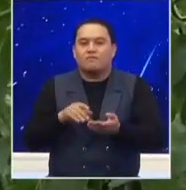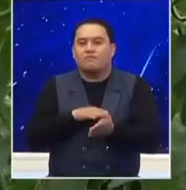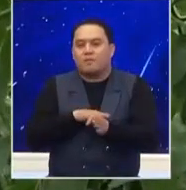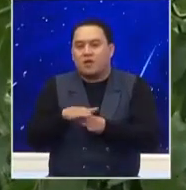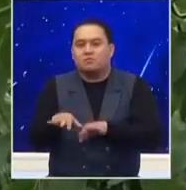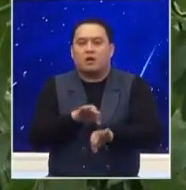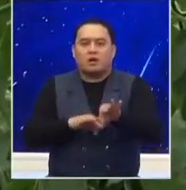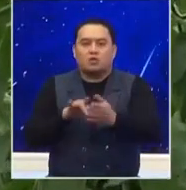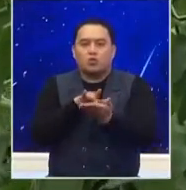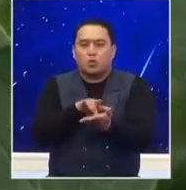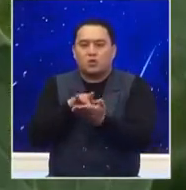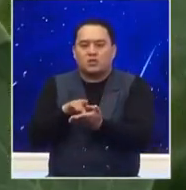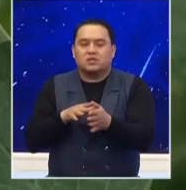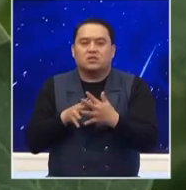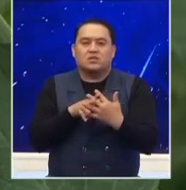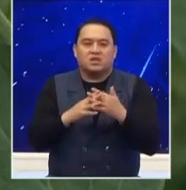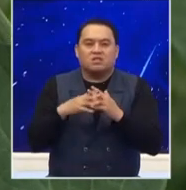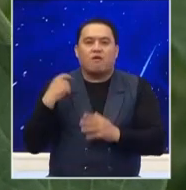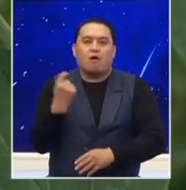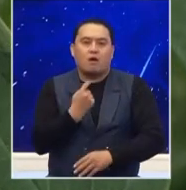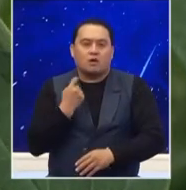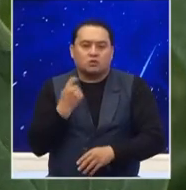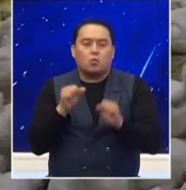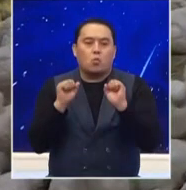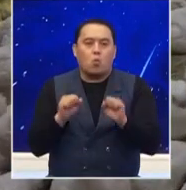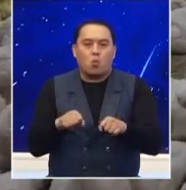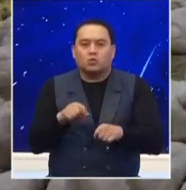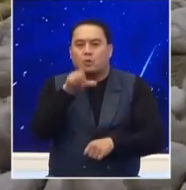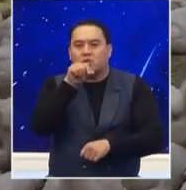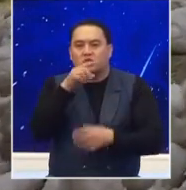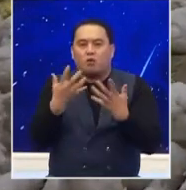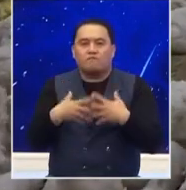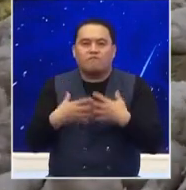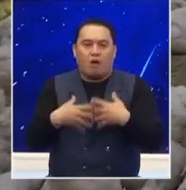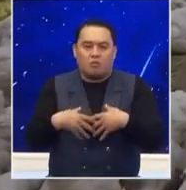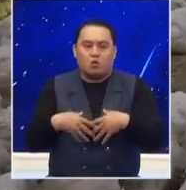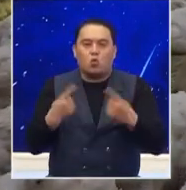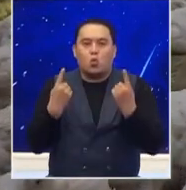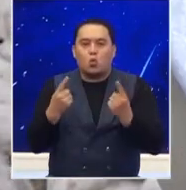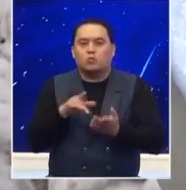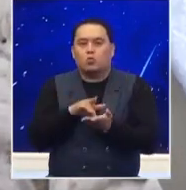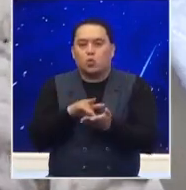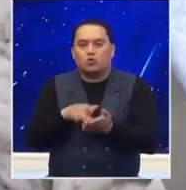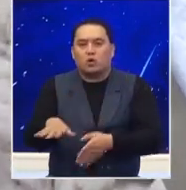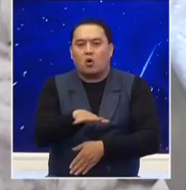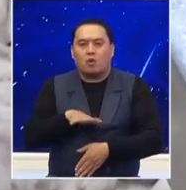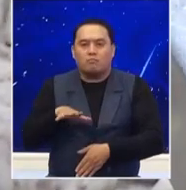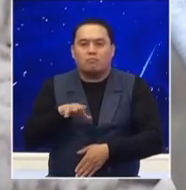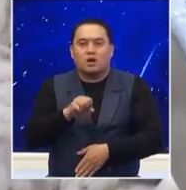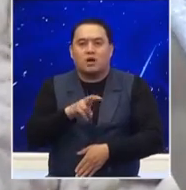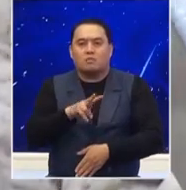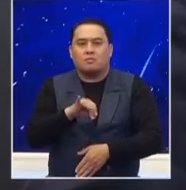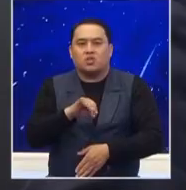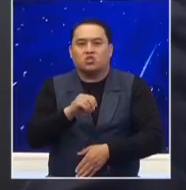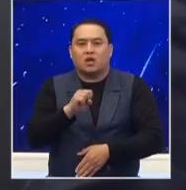осуществления проектов в туризме и агросекторе. Среди них можно отметить птицефабрику «Примакус» и крупный туристический комплекс «Пармиджана